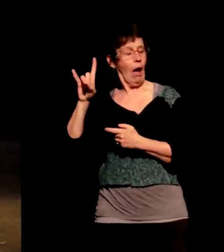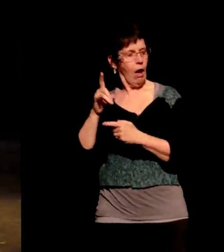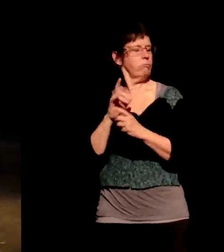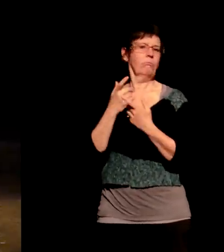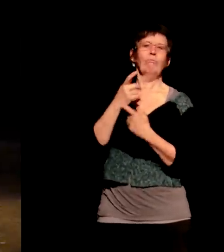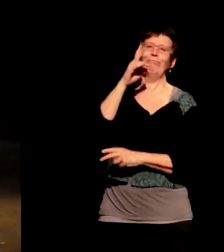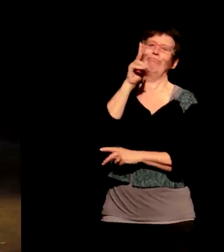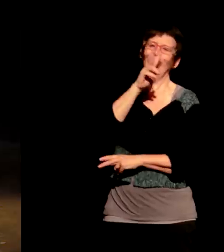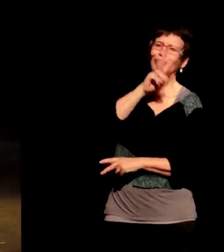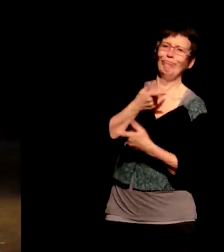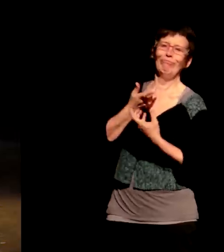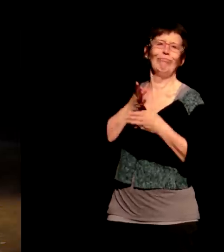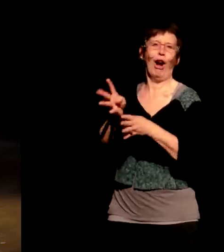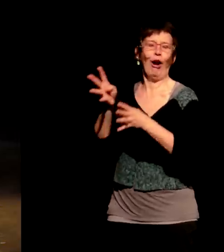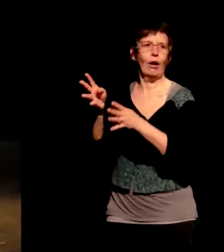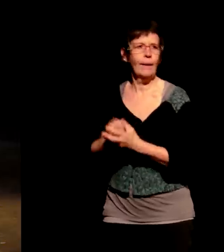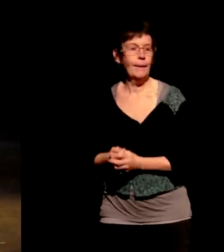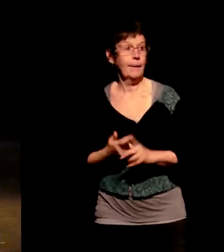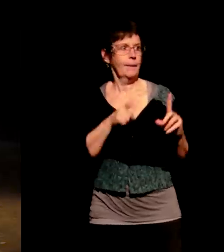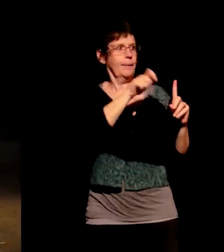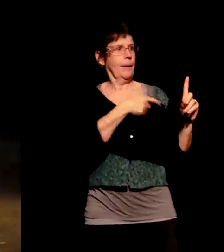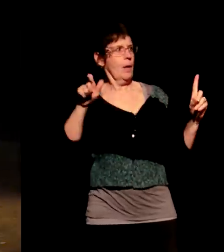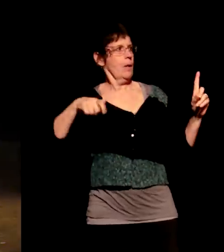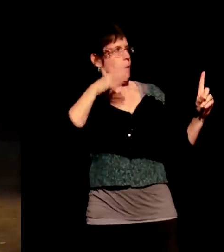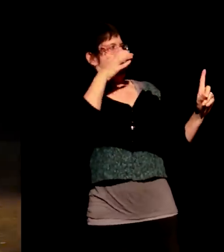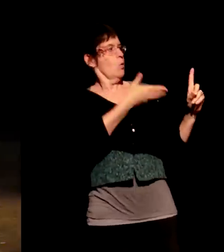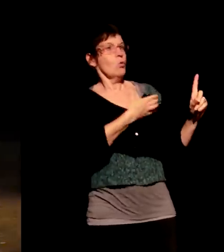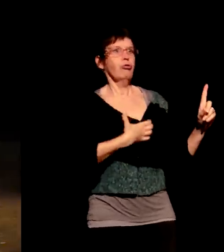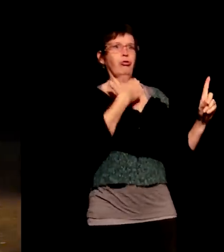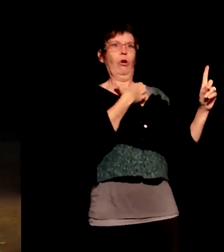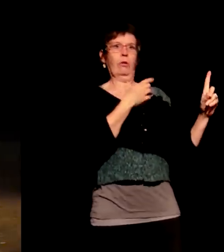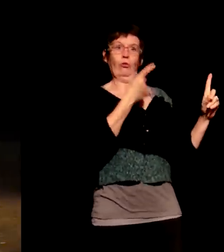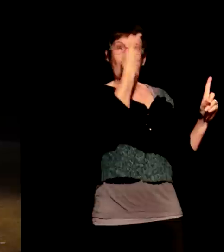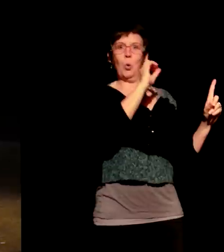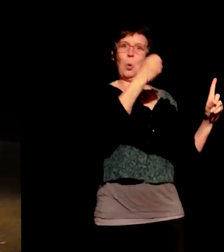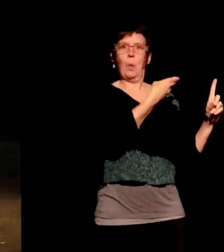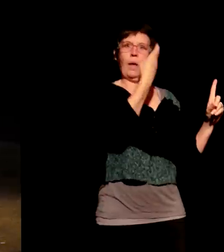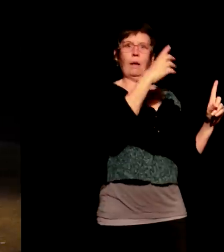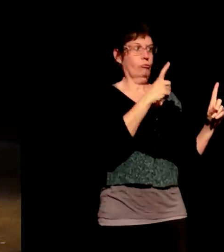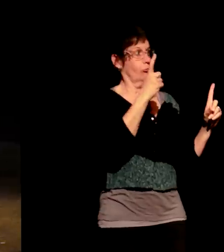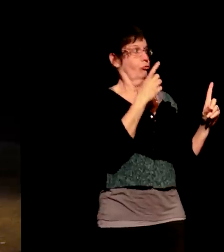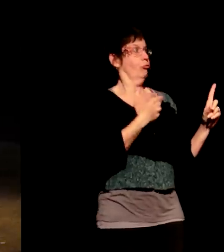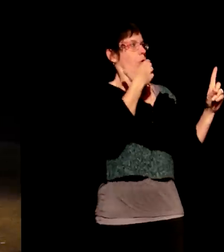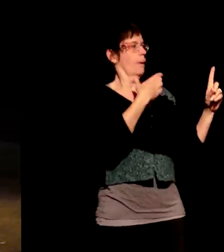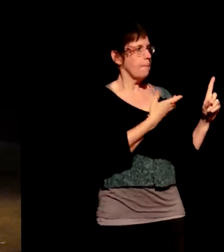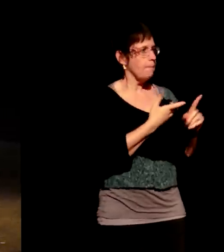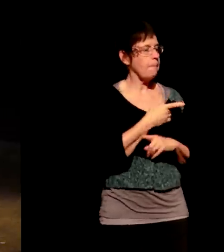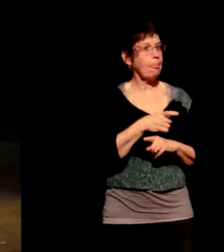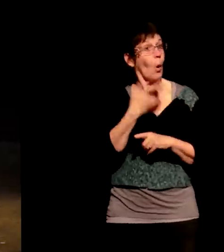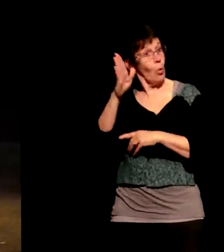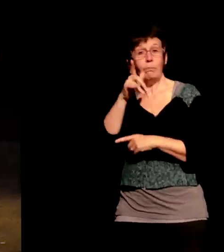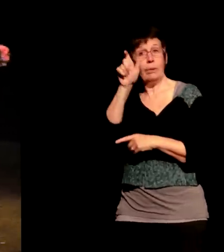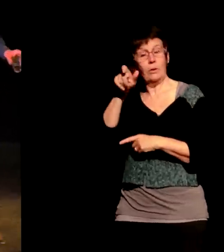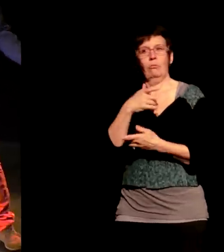Donc plein de gens sont choqués par les propos de Dieudonné. De la même manière, à mon avis, que plein de gens sont choqués par les propos de Charlie Hebdo. Quelle est l'attitude de l'État sur la question